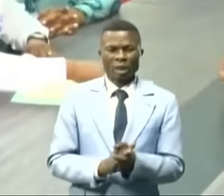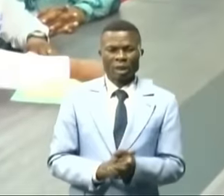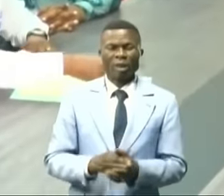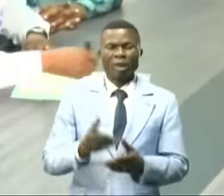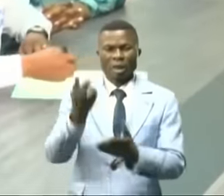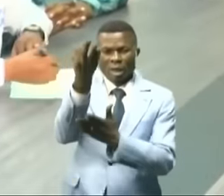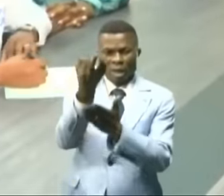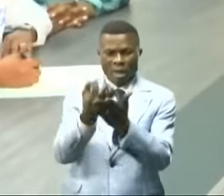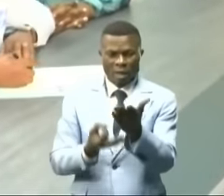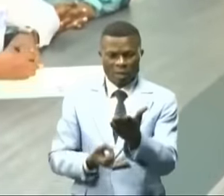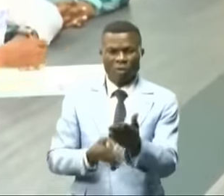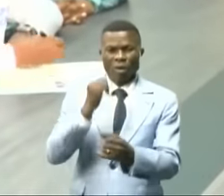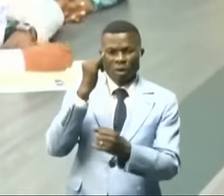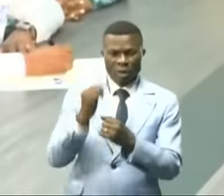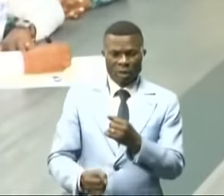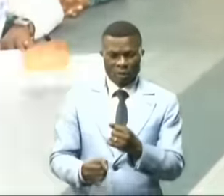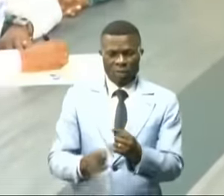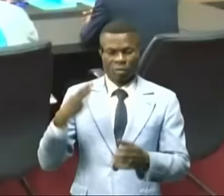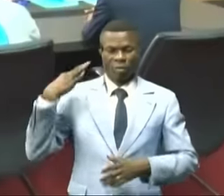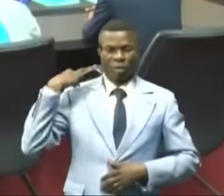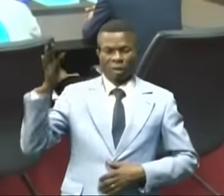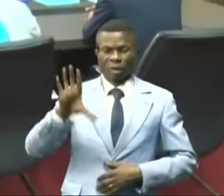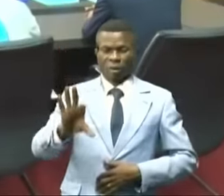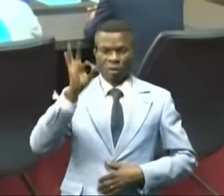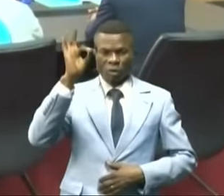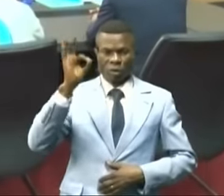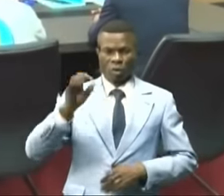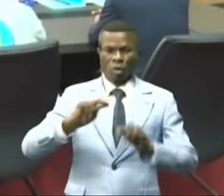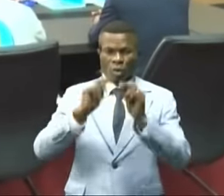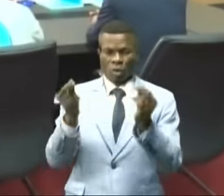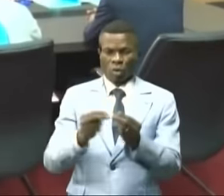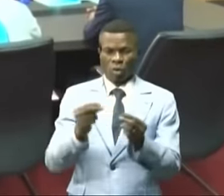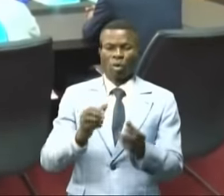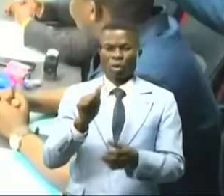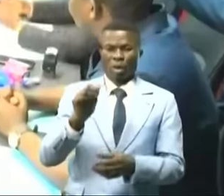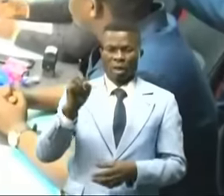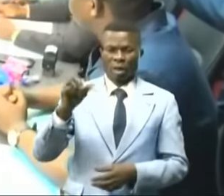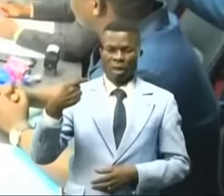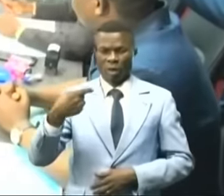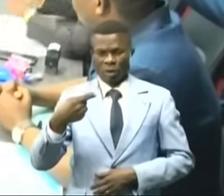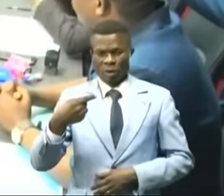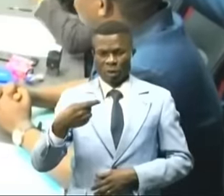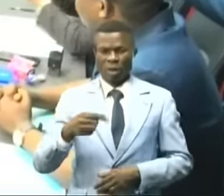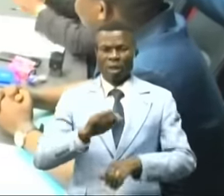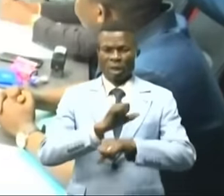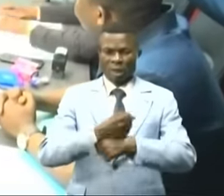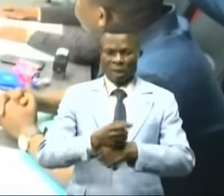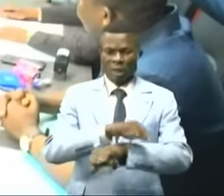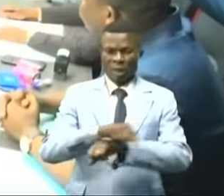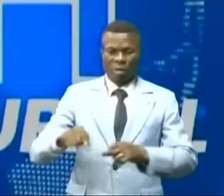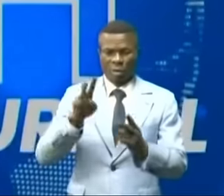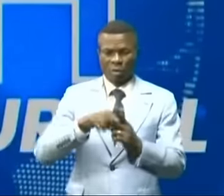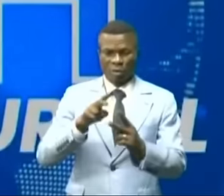la liste définitive des candidats retenus par la commission ad hoc mise en place par les bureaux provisoires du